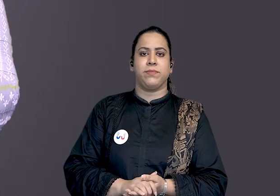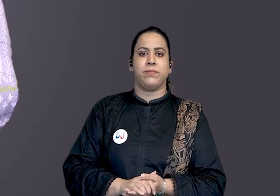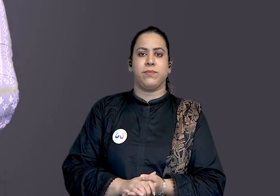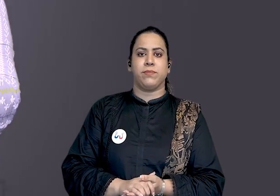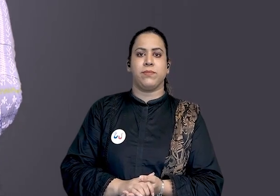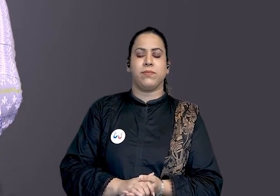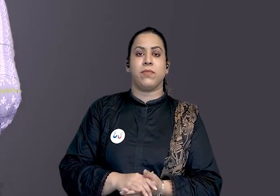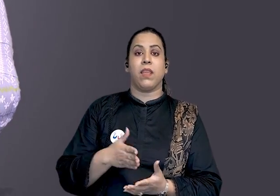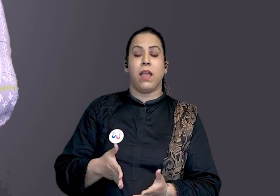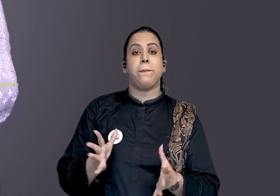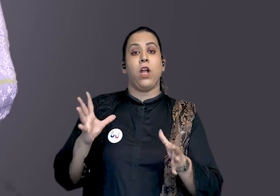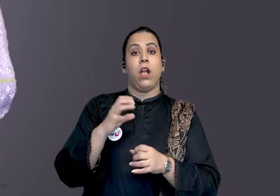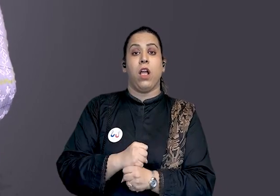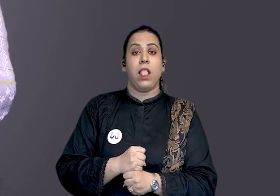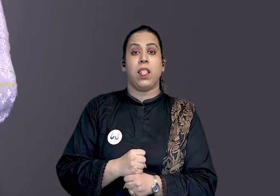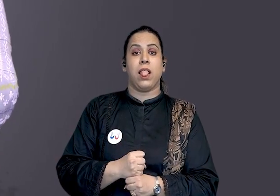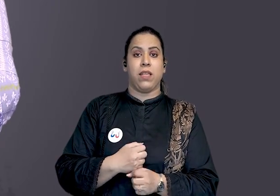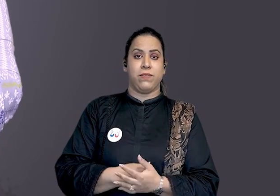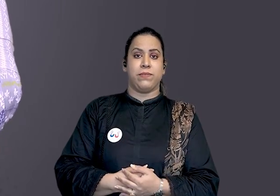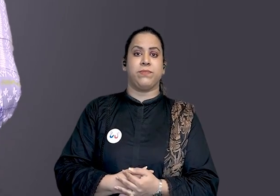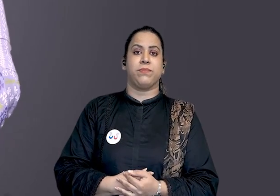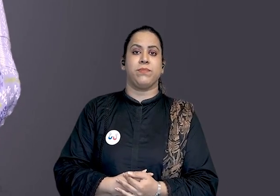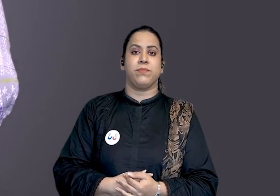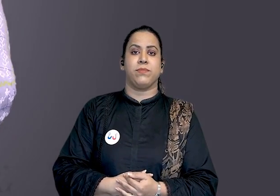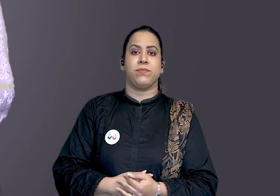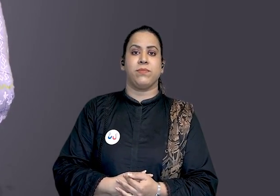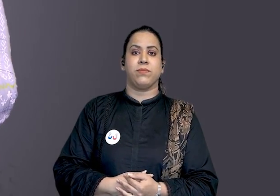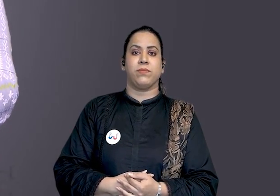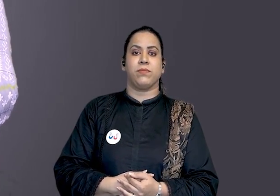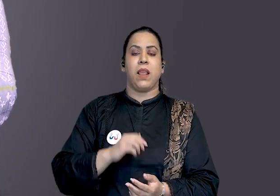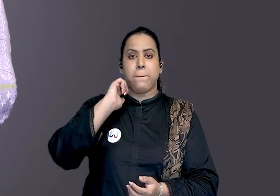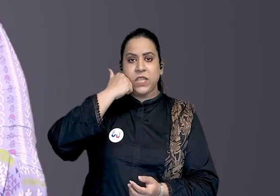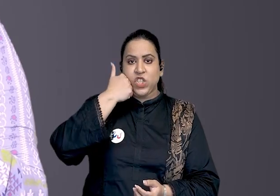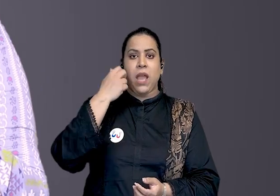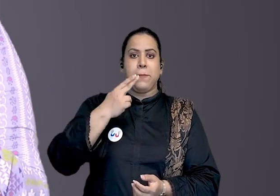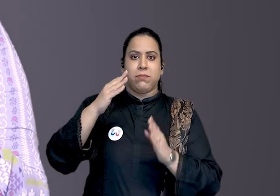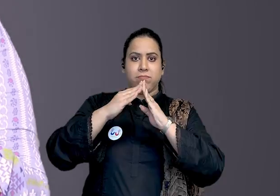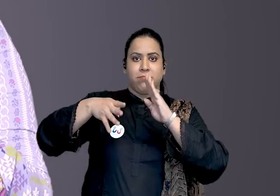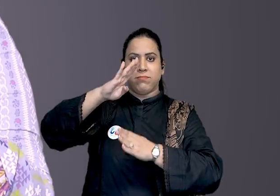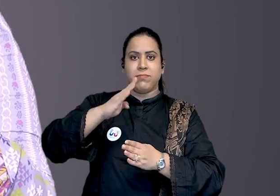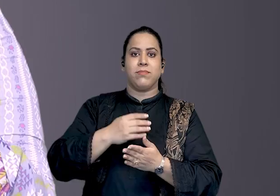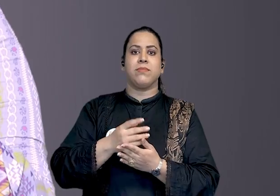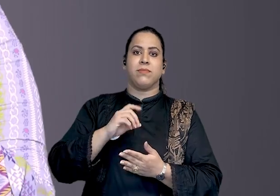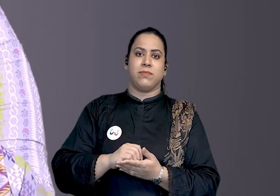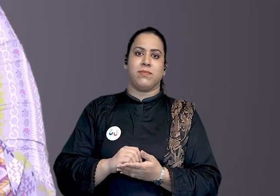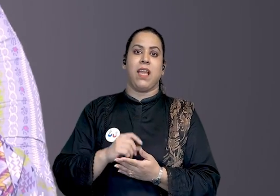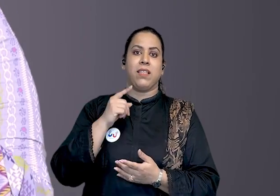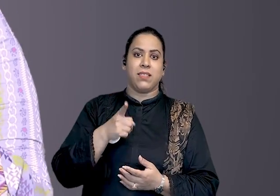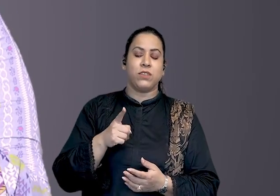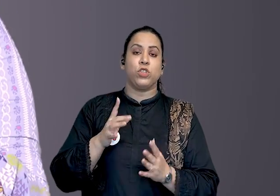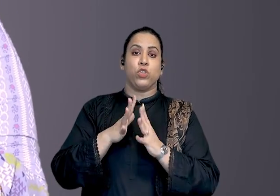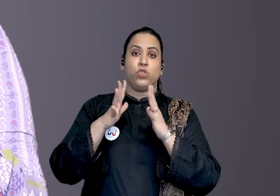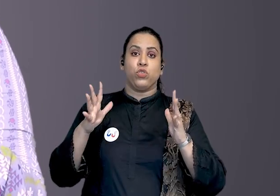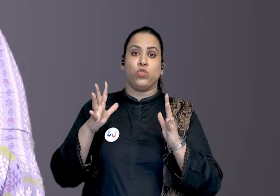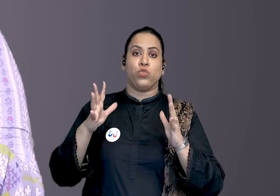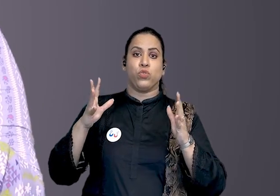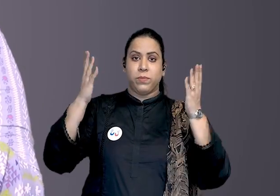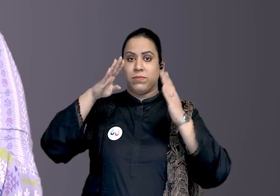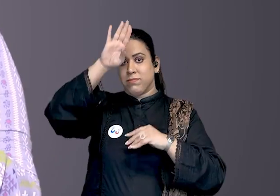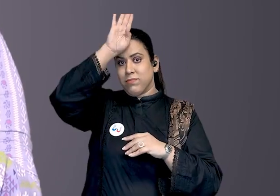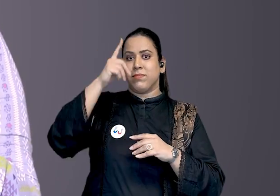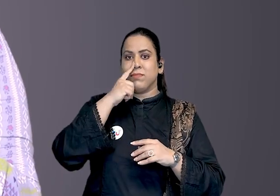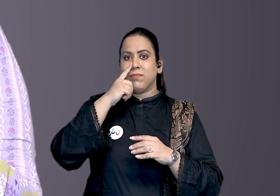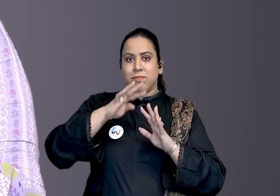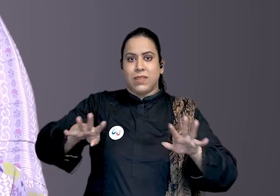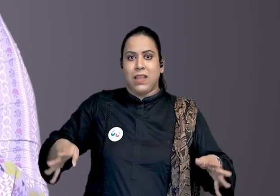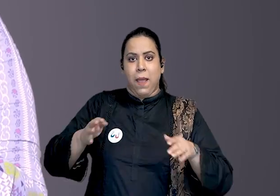विंग, SNGAD का ये विंग है और उसी के अंडर में काम करती हूँ. जो पंजाब आर्काइव्स की बिल्डिंग इन इटसेल्फ है, दैट इज़ द टूम